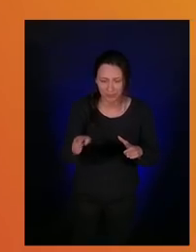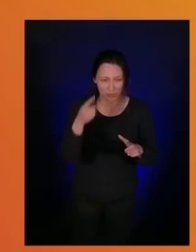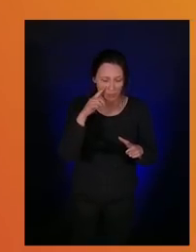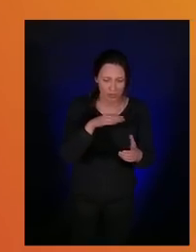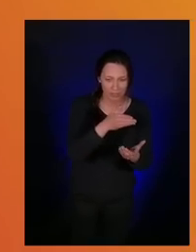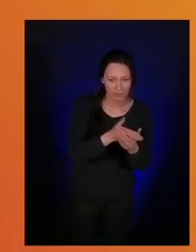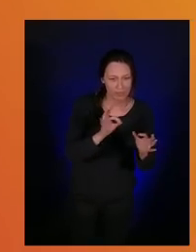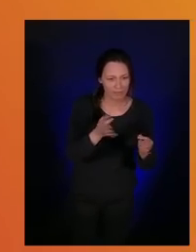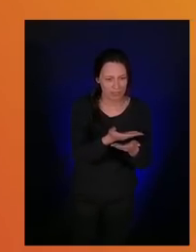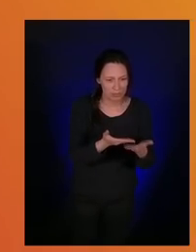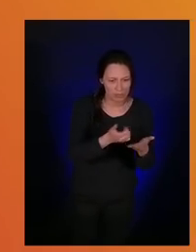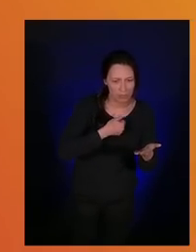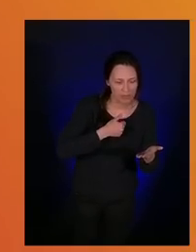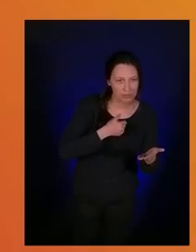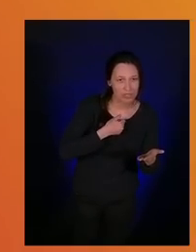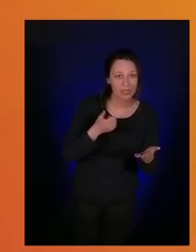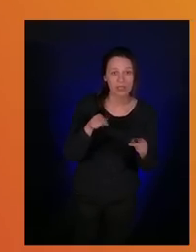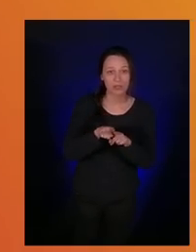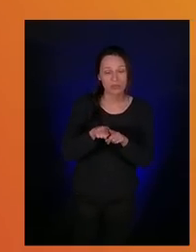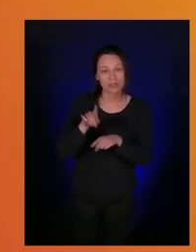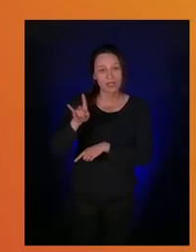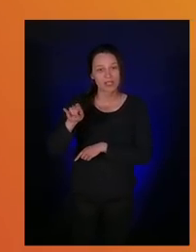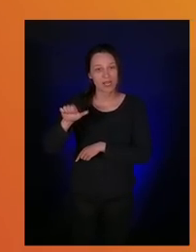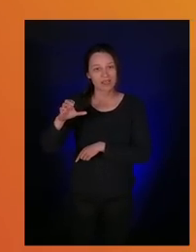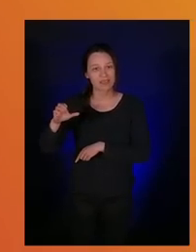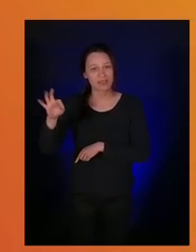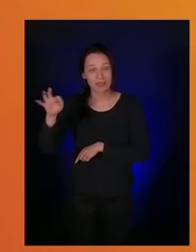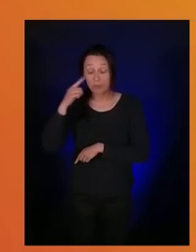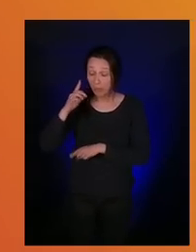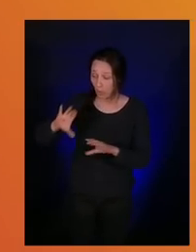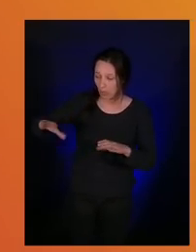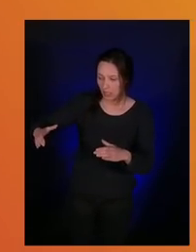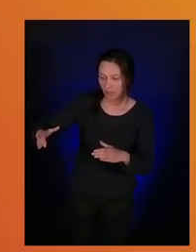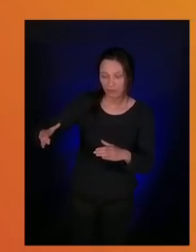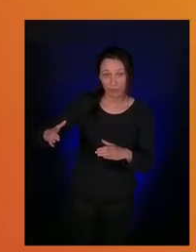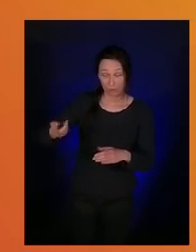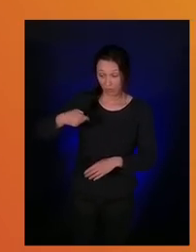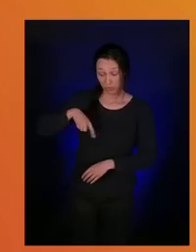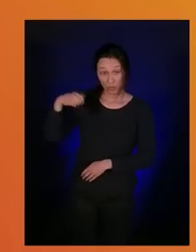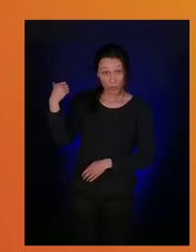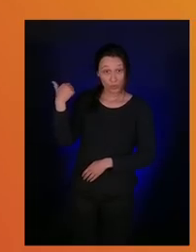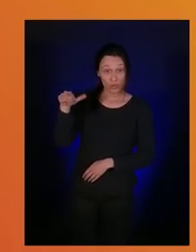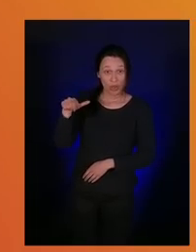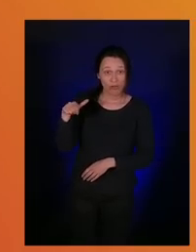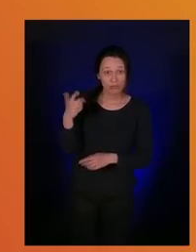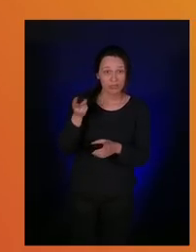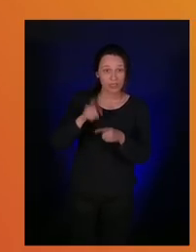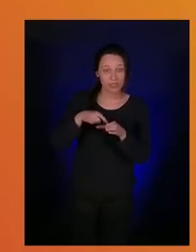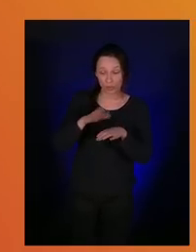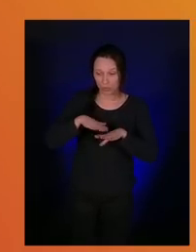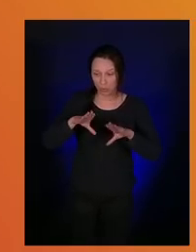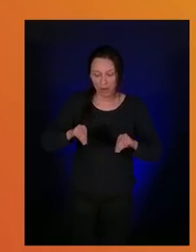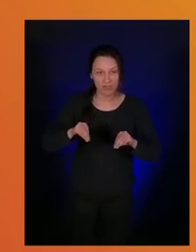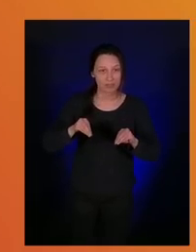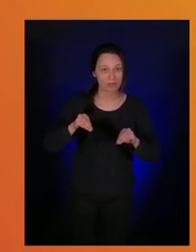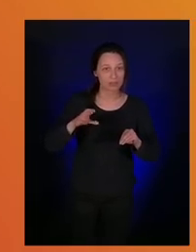personnelles et le CHSCT pour le collectif. Nous étions le seul syndicat présent, la CGT, sur place et non